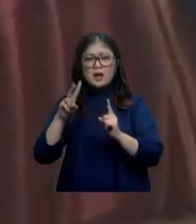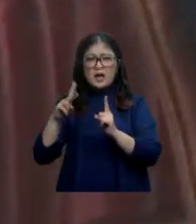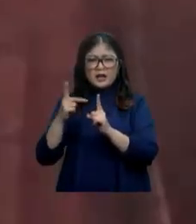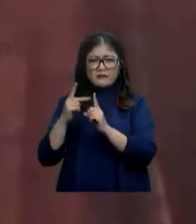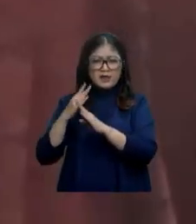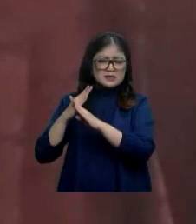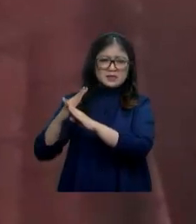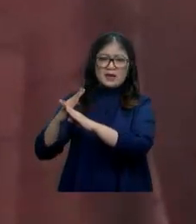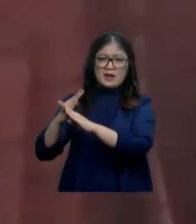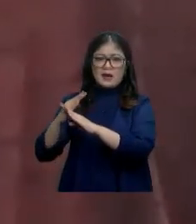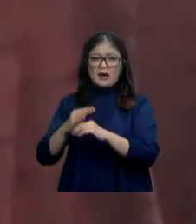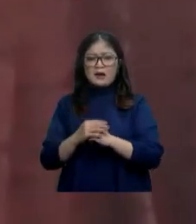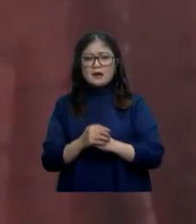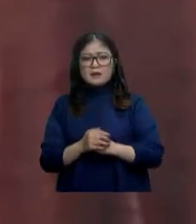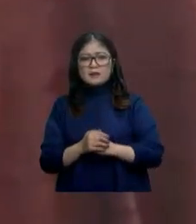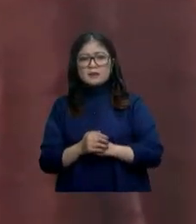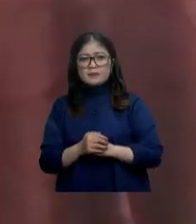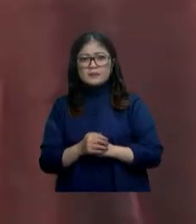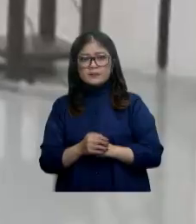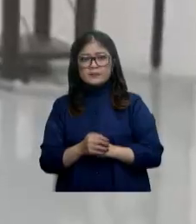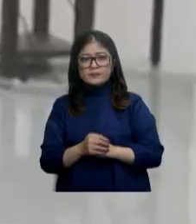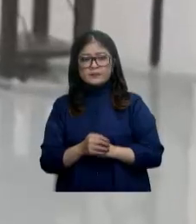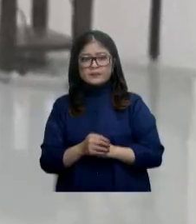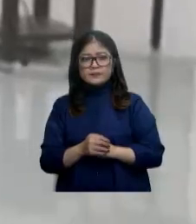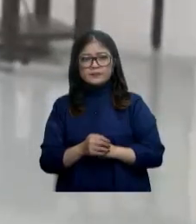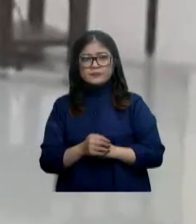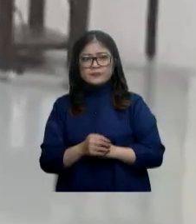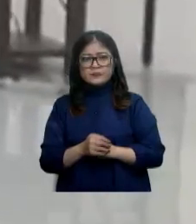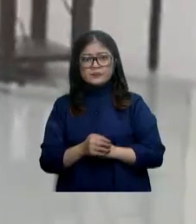HIV/AIDS. Dari Bogor, Jawa Barat, Wildan Hidayat, iNews, melaporkan.